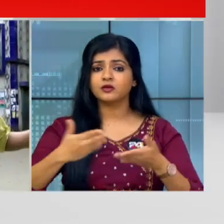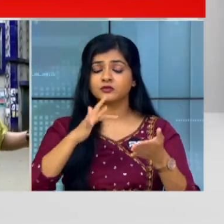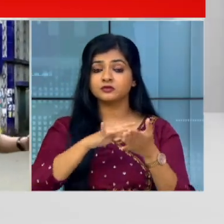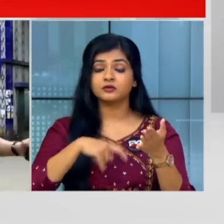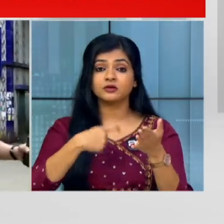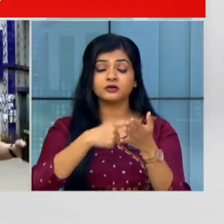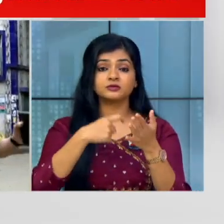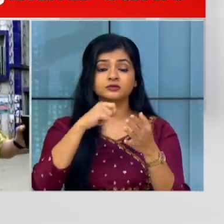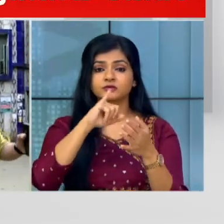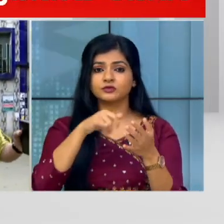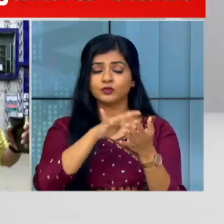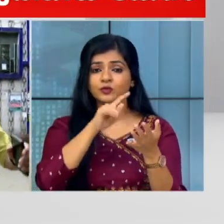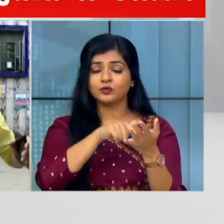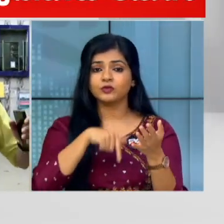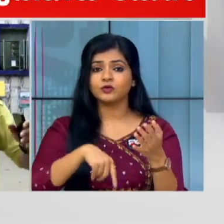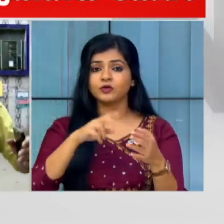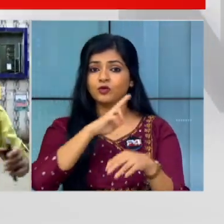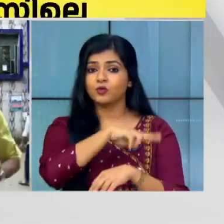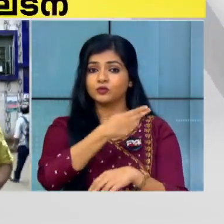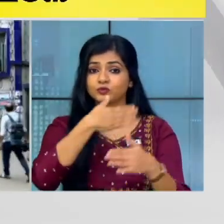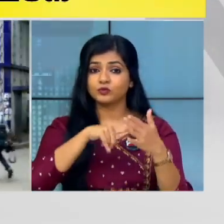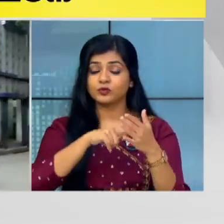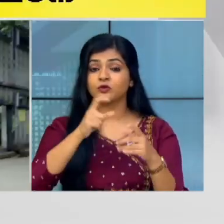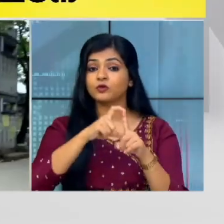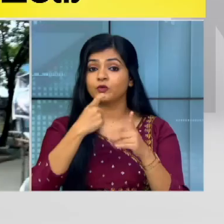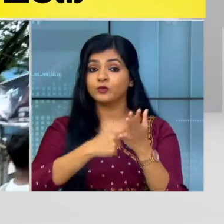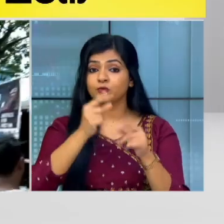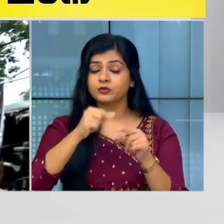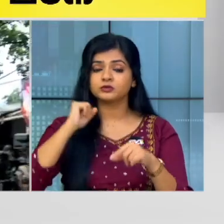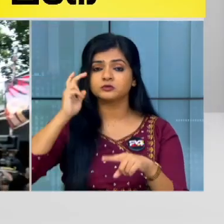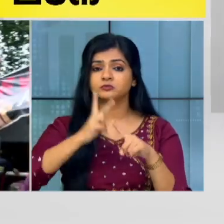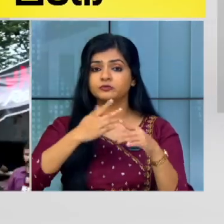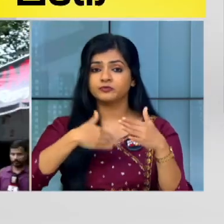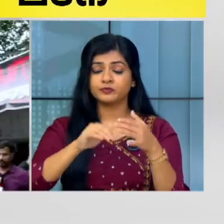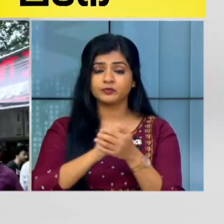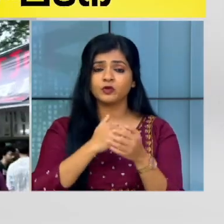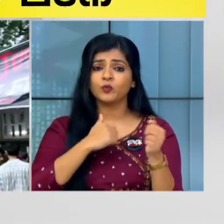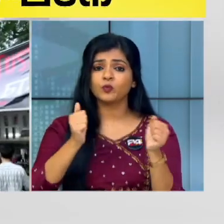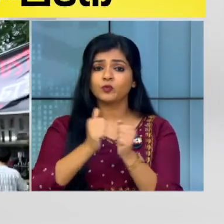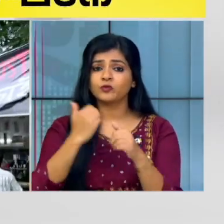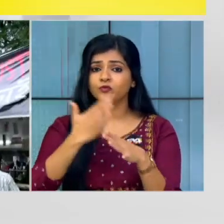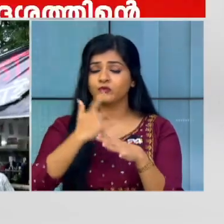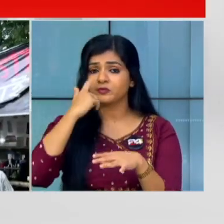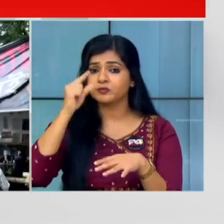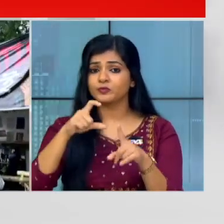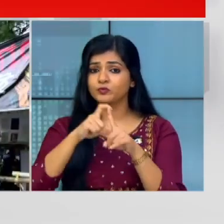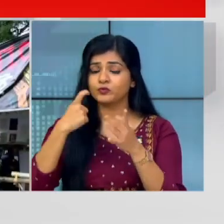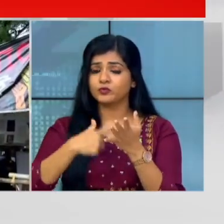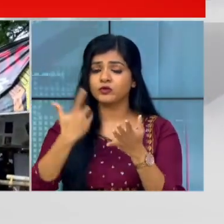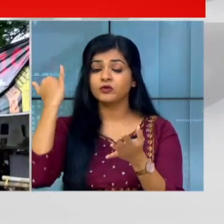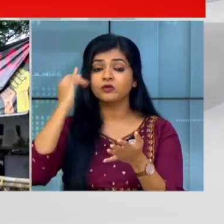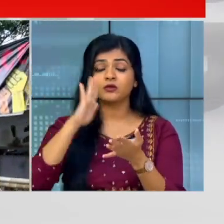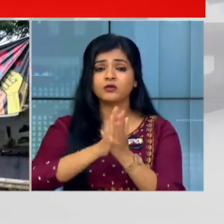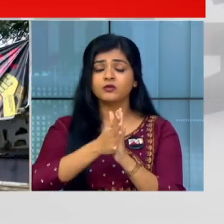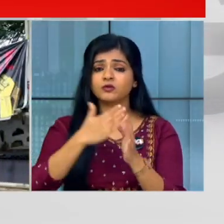ആർജിക്കോർ മെഡിക്കൽ കോളേജിലെ ഡോക്ടർമാർ അവർ സമരം തുടരാൻ തന്നെയാണ് തീരുമാനം. പ്രത്യേകിച്ച് തങ്ങളുടെ സഹപ്രവർത്തകരുടെ ഘാതകരെ